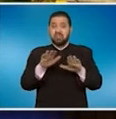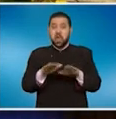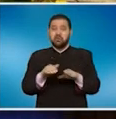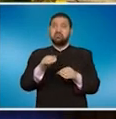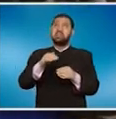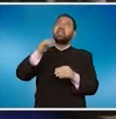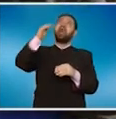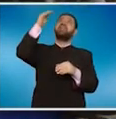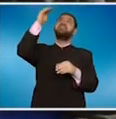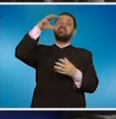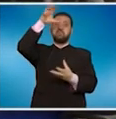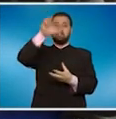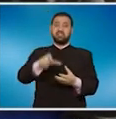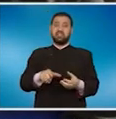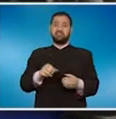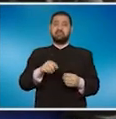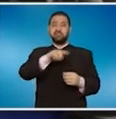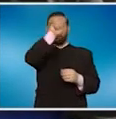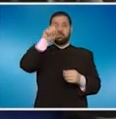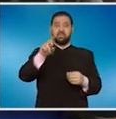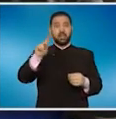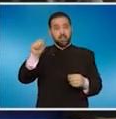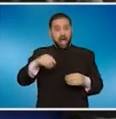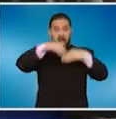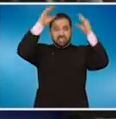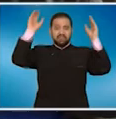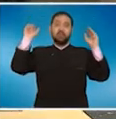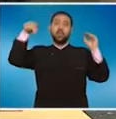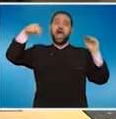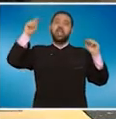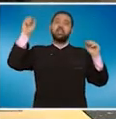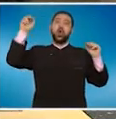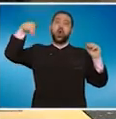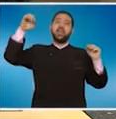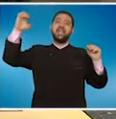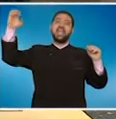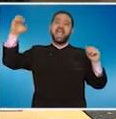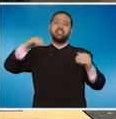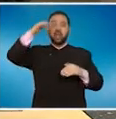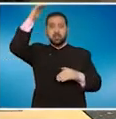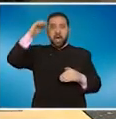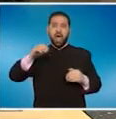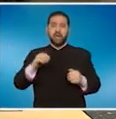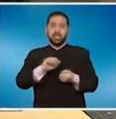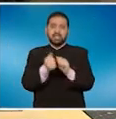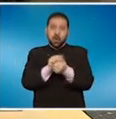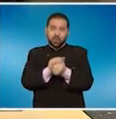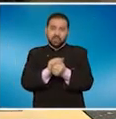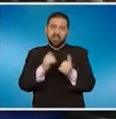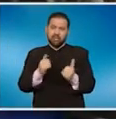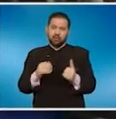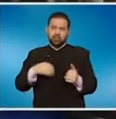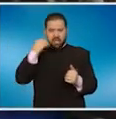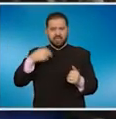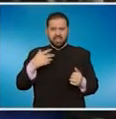în văzduh, da, dar la înălțime. Cred că la fel a dus o bătălie Sfântul Antonie cel Mare, tot cu duhurile răspândite în văzduhuri și atunci când era la subsol, dacă vreți,